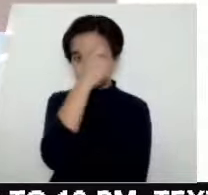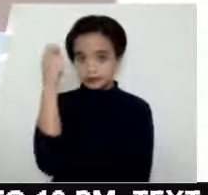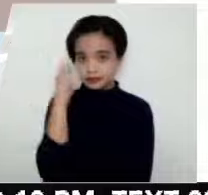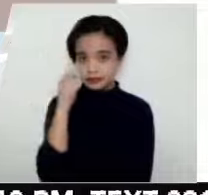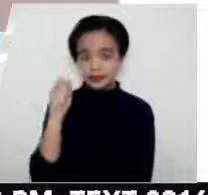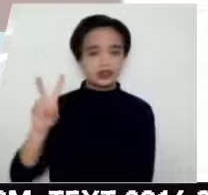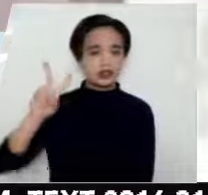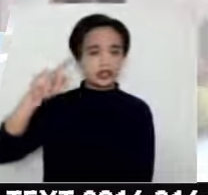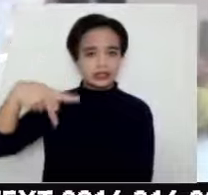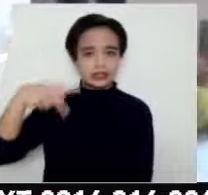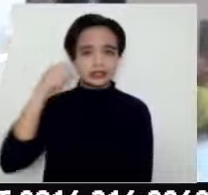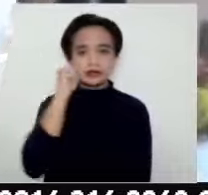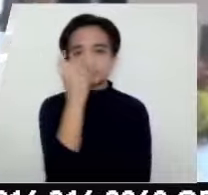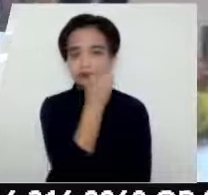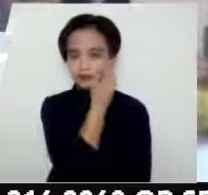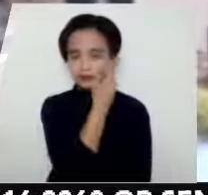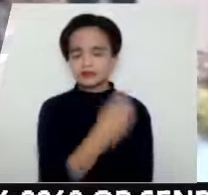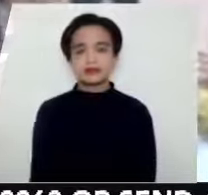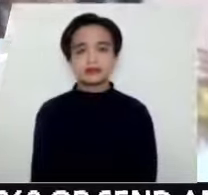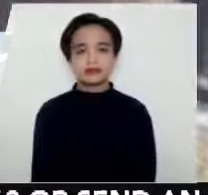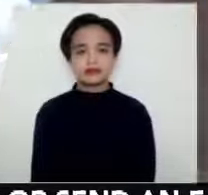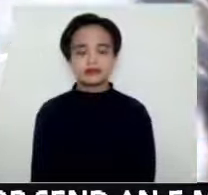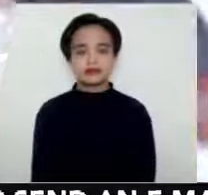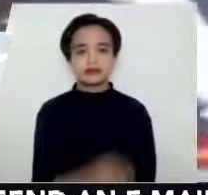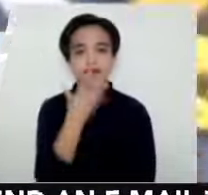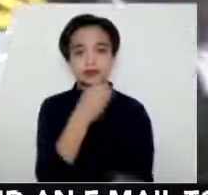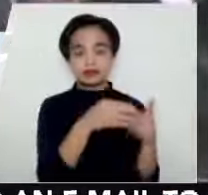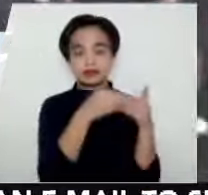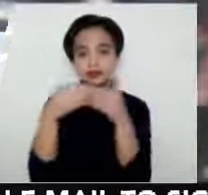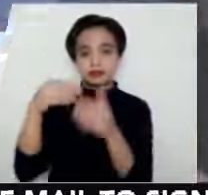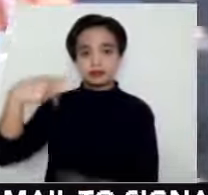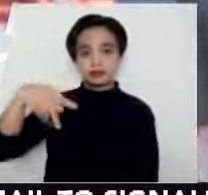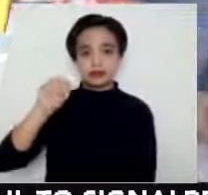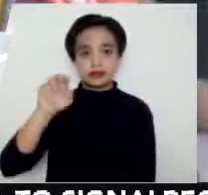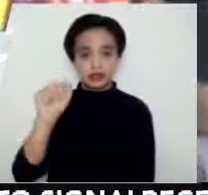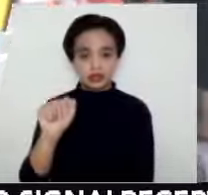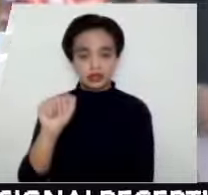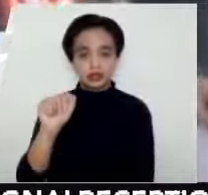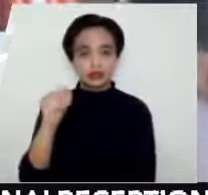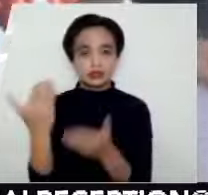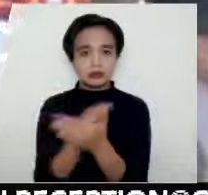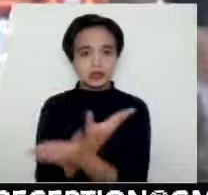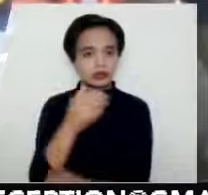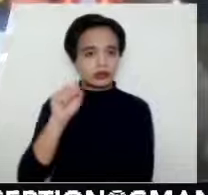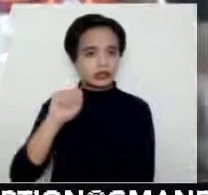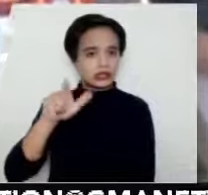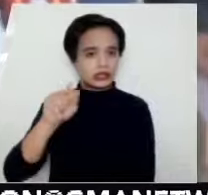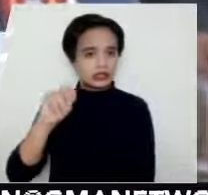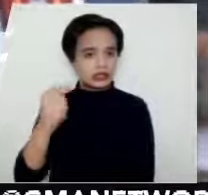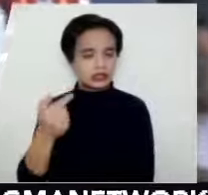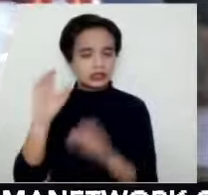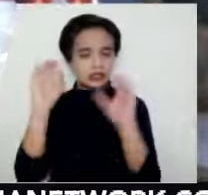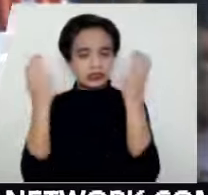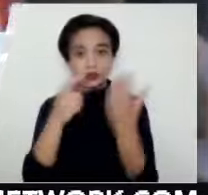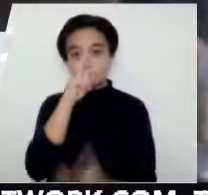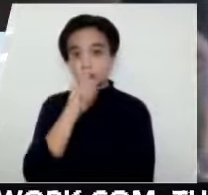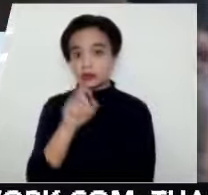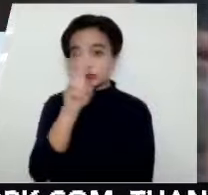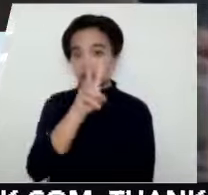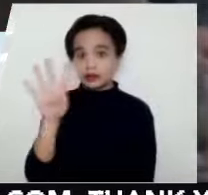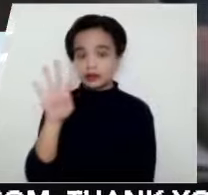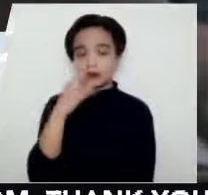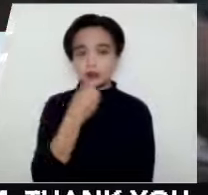Sara Duterte. Nanguna sa PMA bagong senior class of 2024 ang 24 anyos na si Second Lieutenant